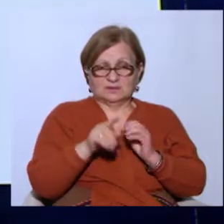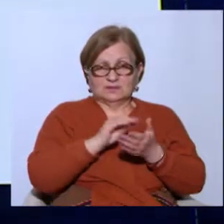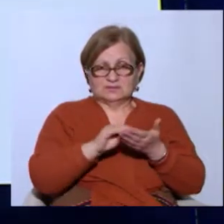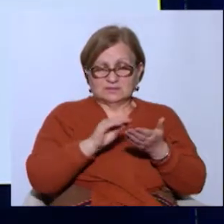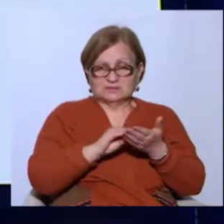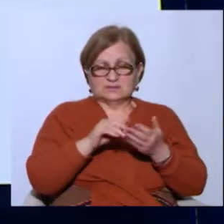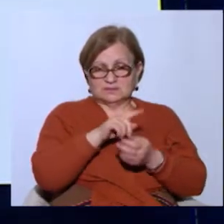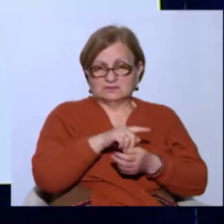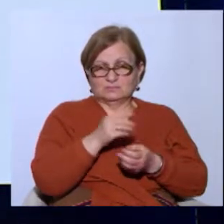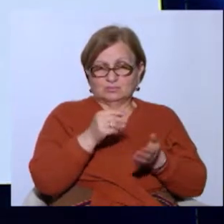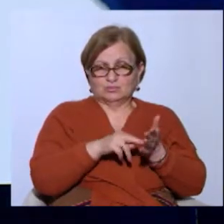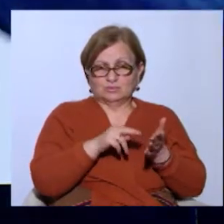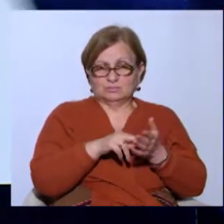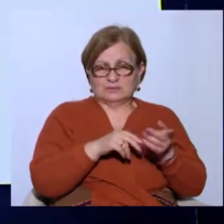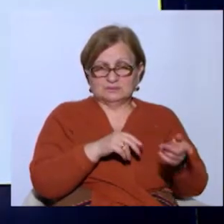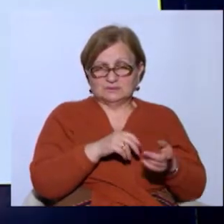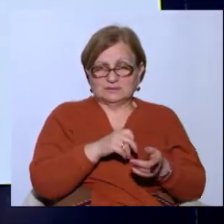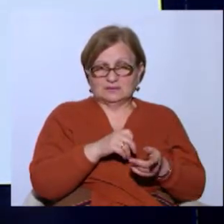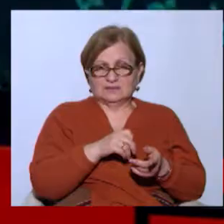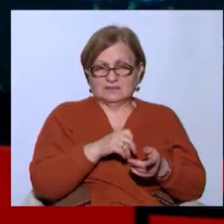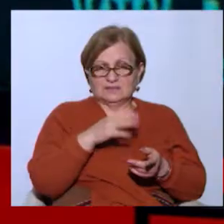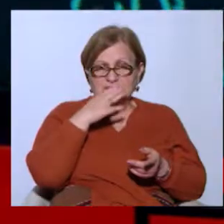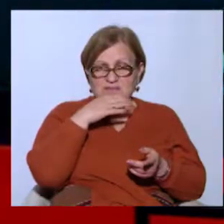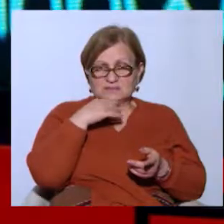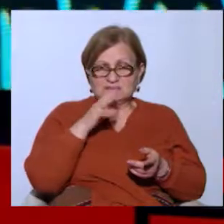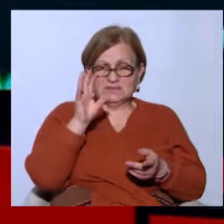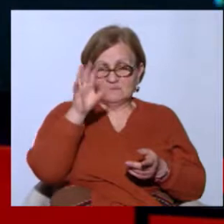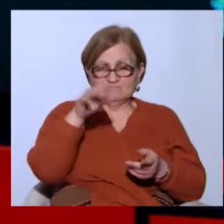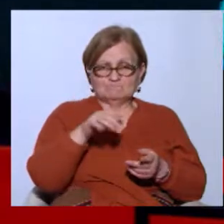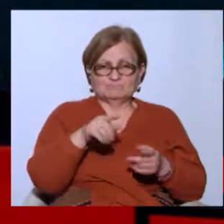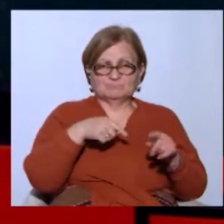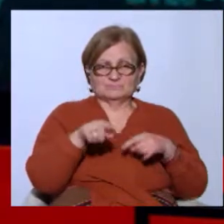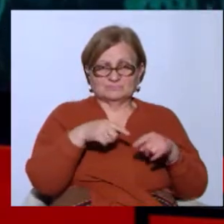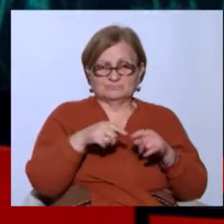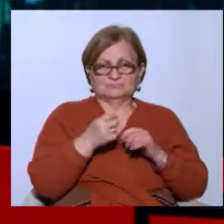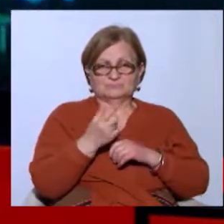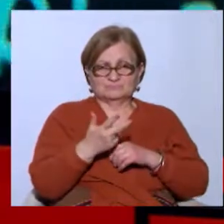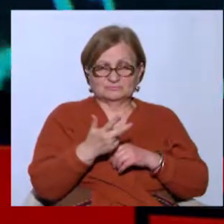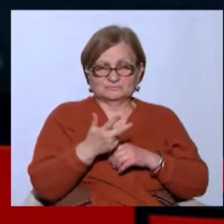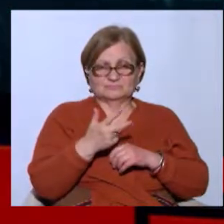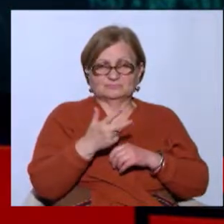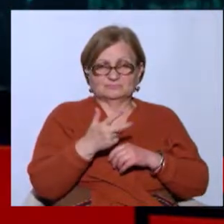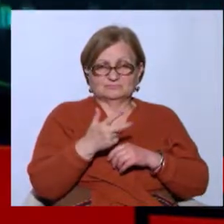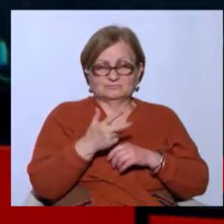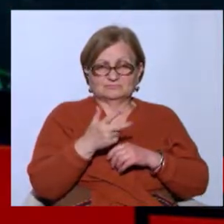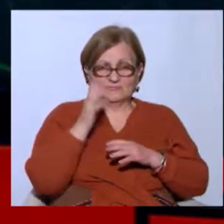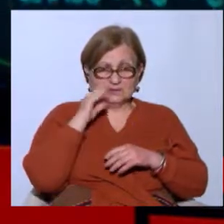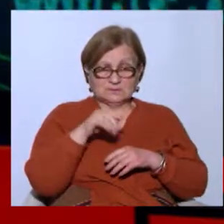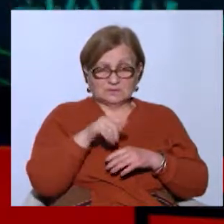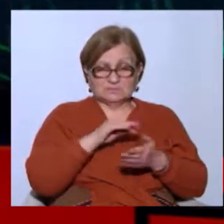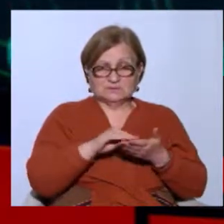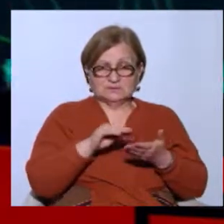ჩაინიშნეთ ეს თანხები. წყალბურთის ბურთი 9, ფეხბურთის 13. ასწრებთ ჩაწერას.